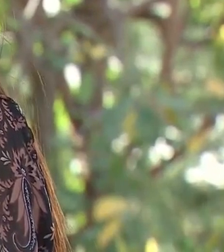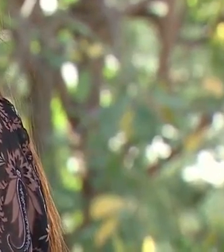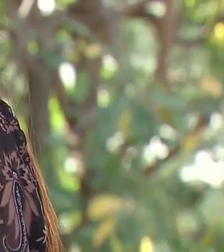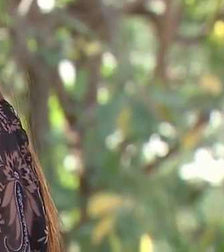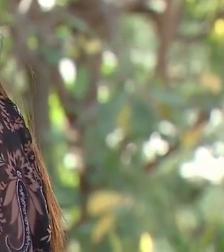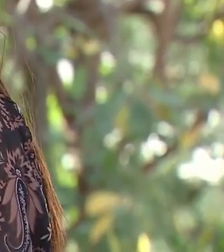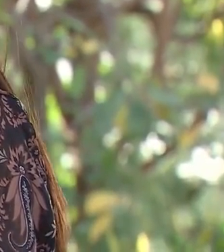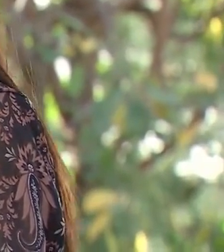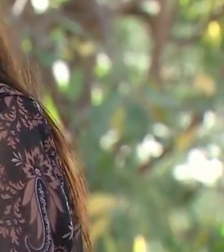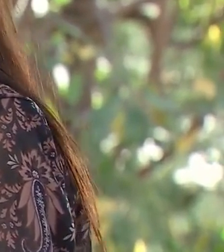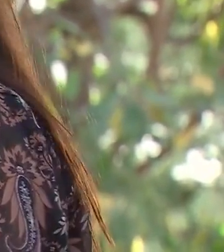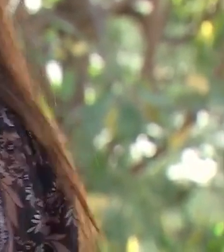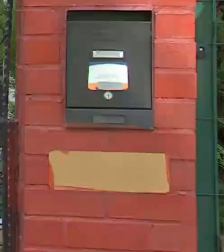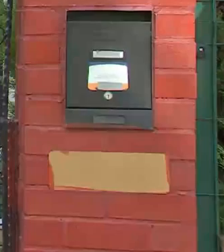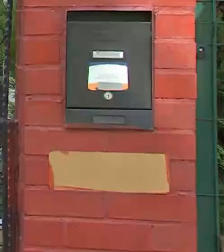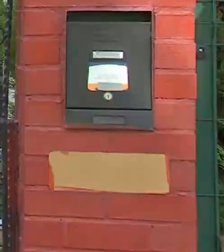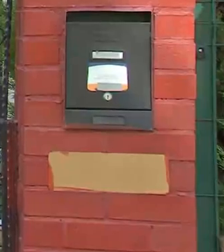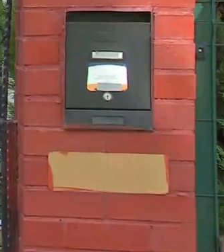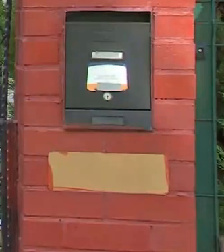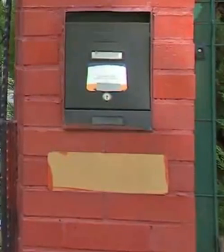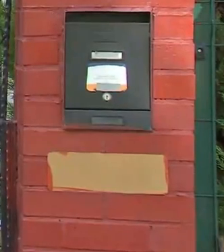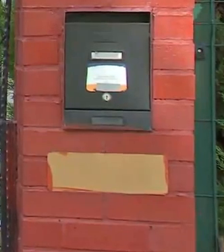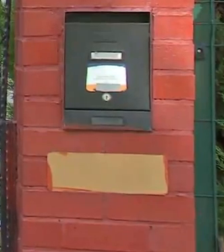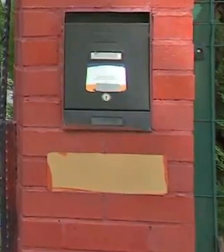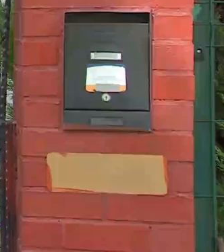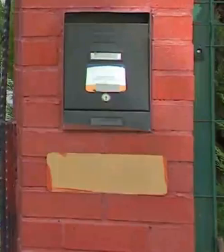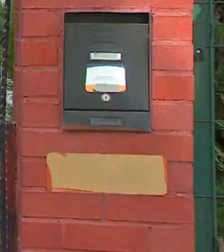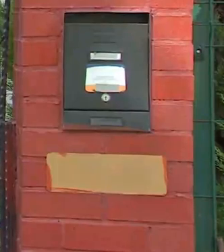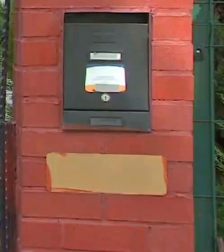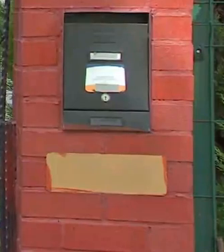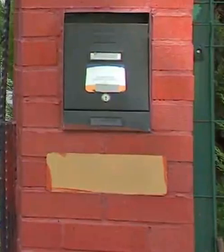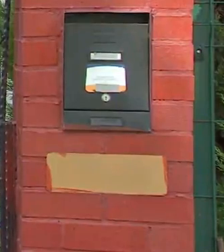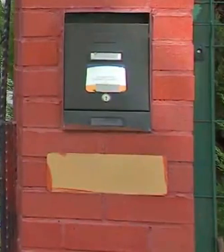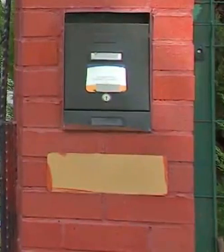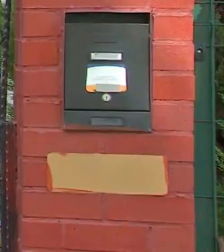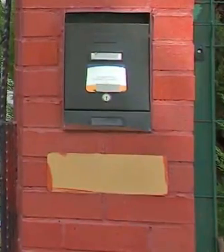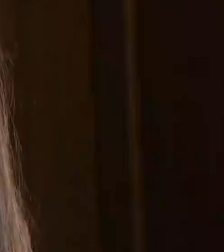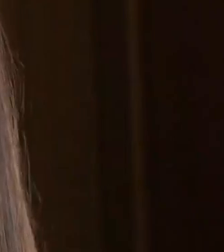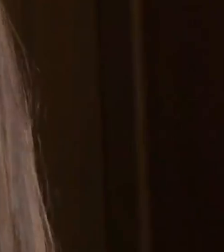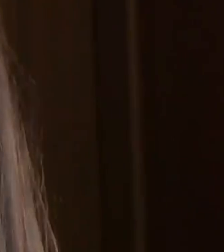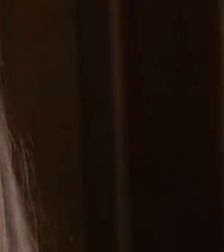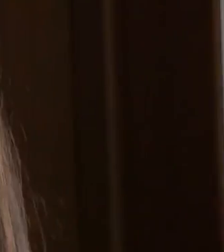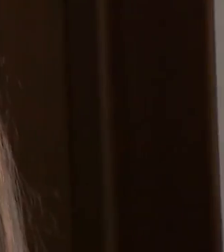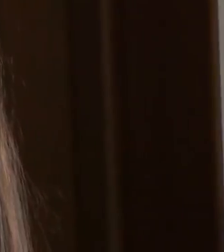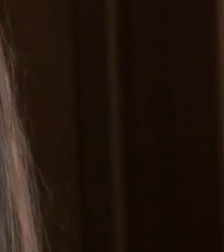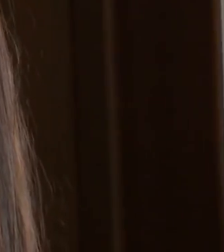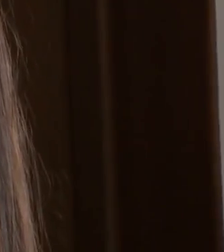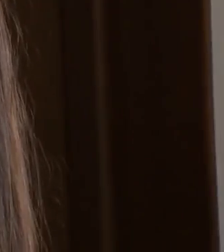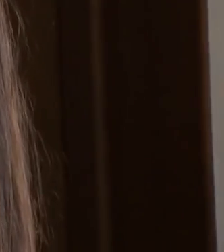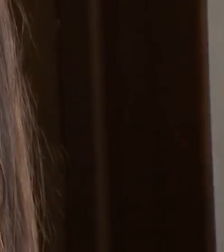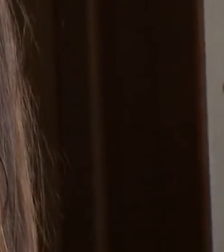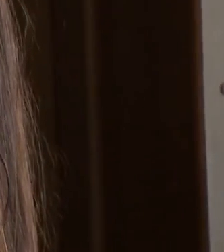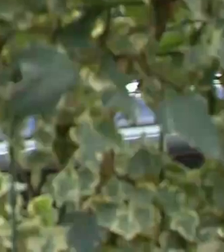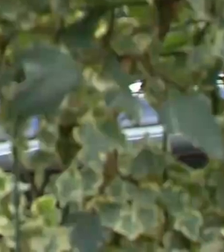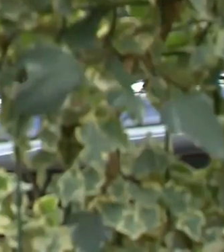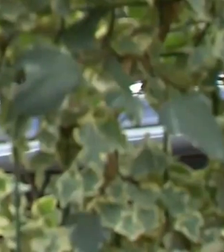Derin bir nefes çekti içine. Yanasalık sol kolunda, parmaklarını sinirden iyice gererek kapıya doğru yaklaştı. Dönüp sol omzu